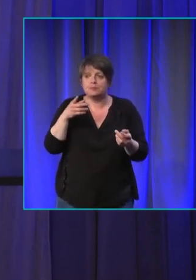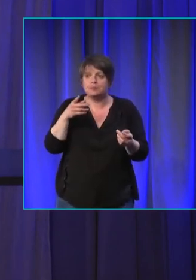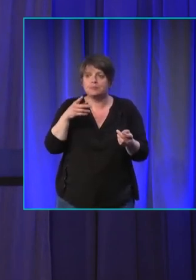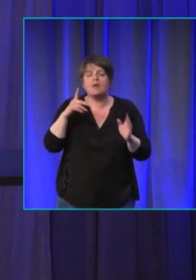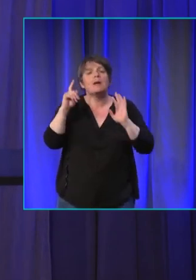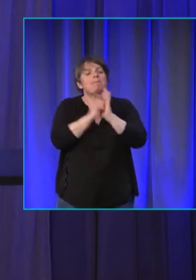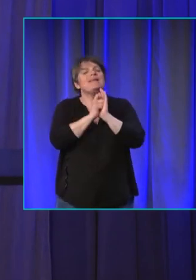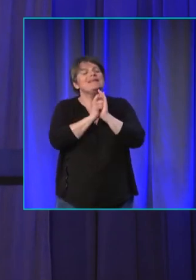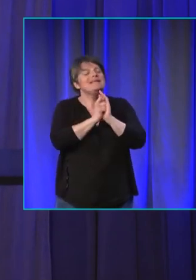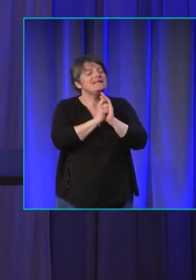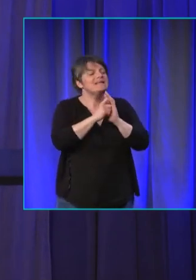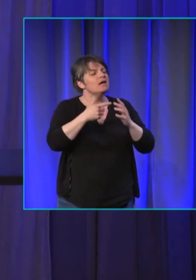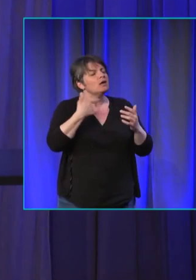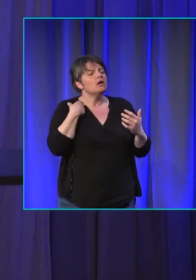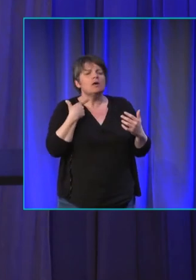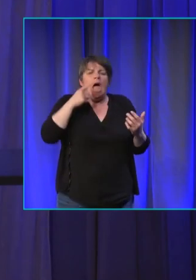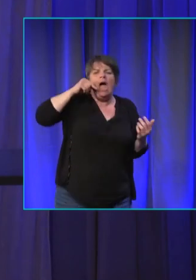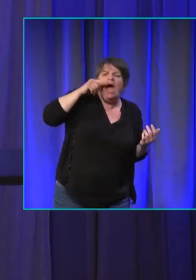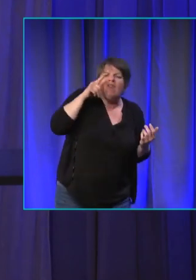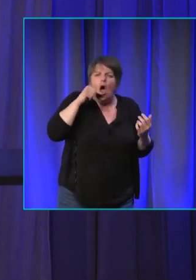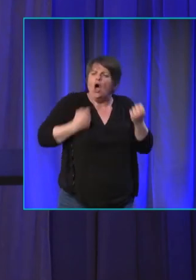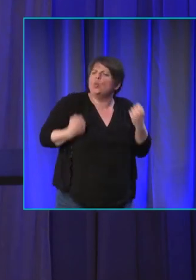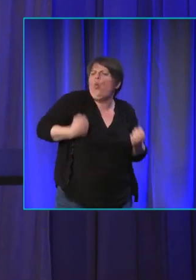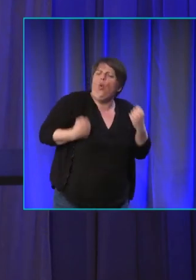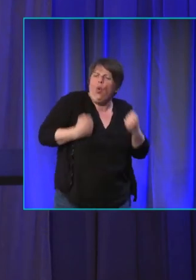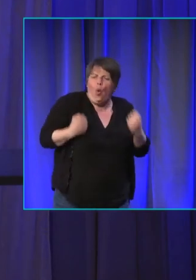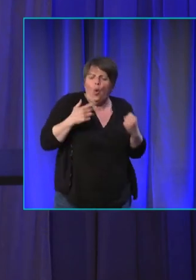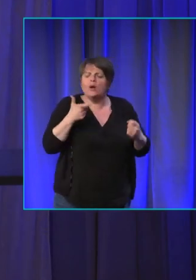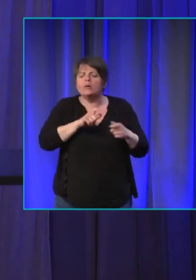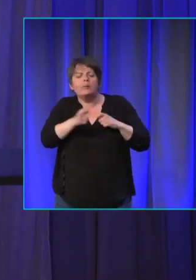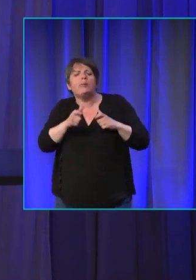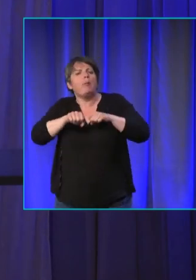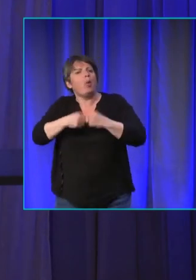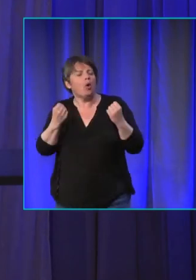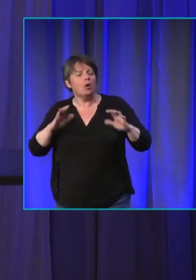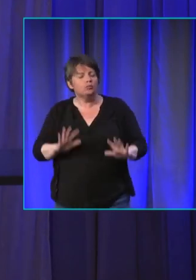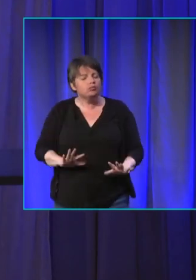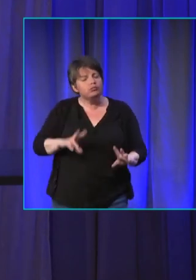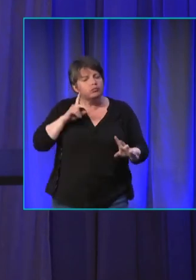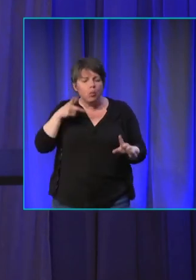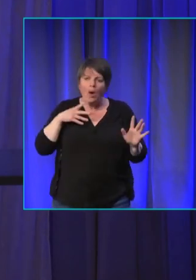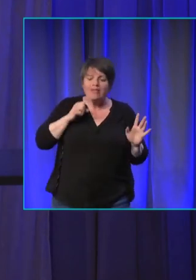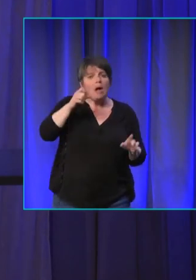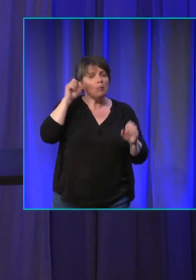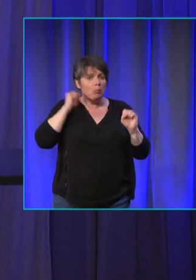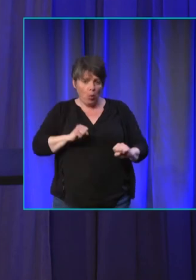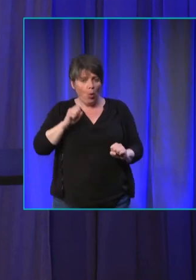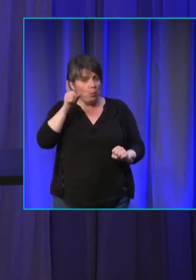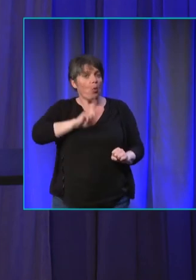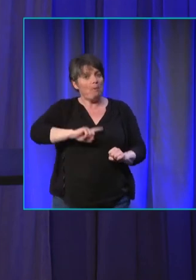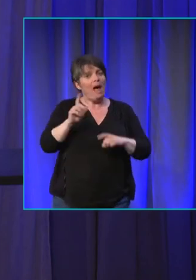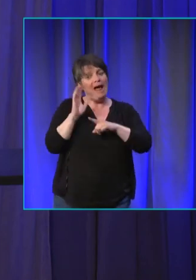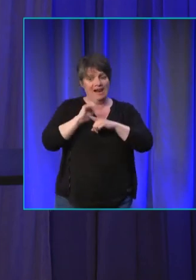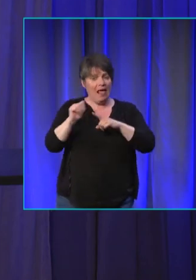moi, je ne suis pas contre donner un petit peu de lait aux enfants quand c'est possible. Le lait, c'est un apport en calcium, c'est un apport,